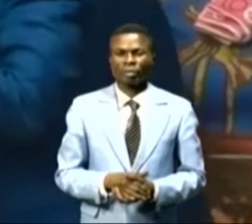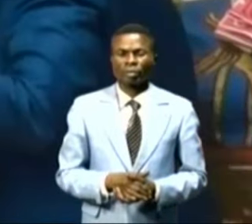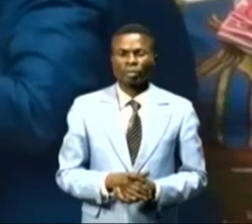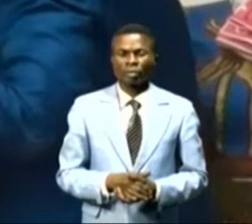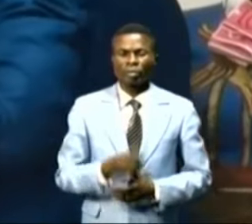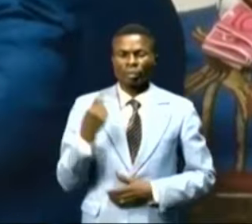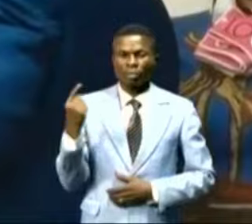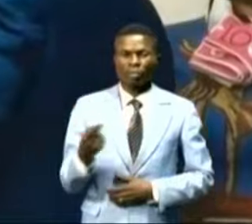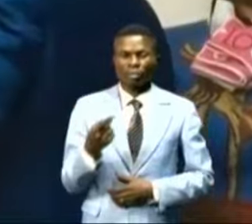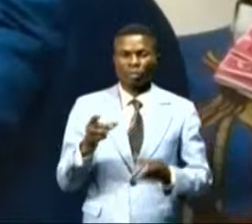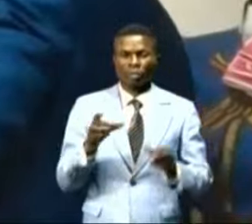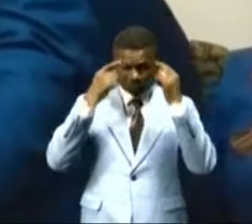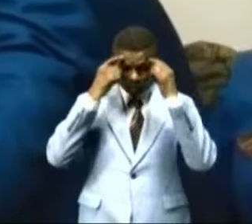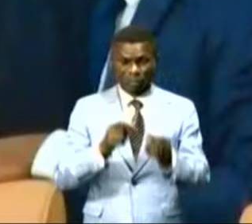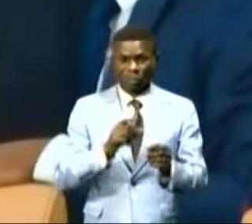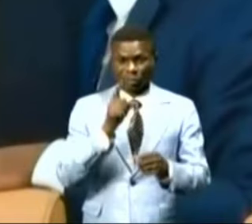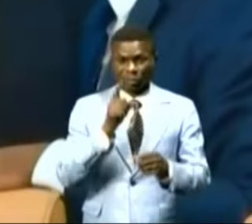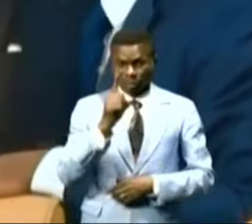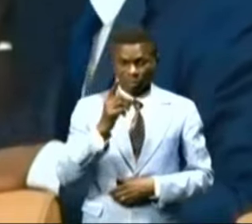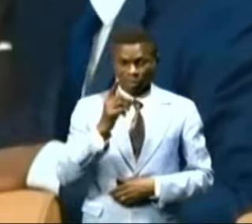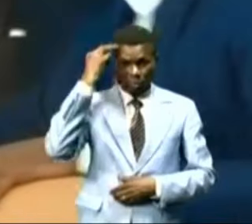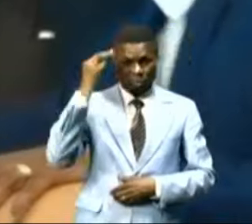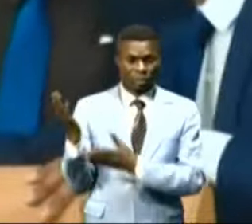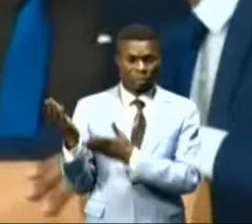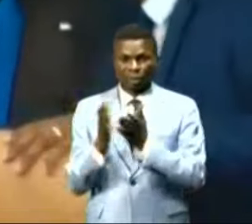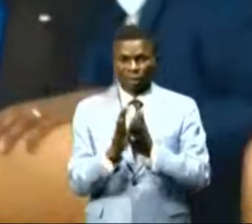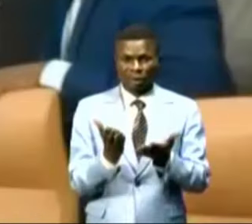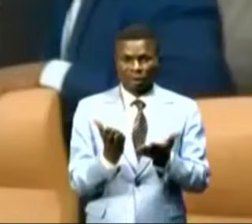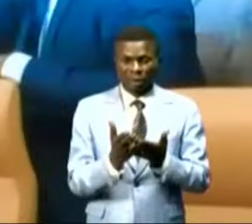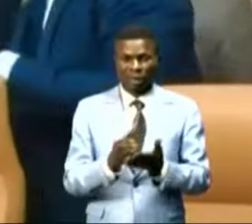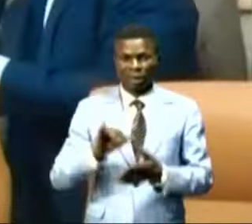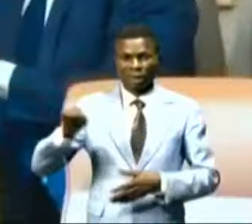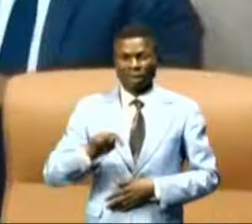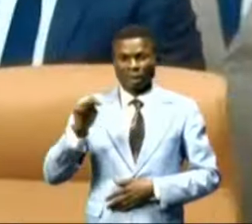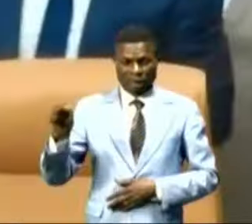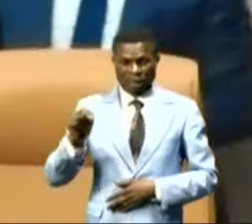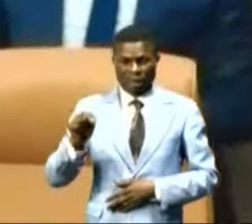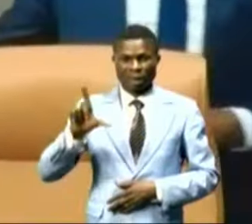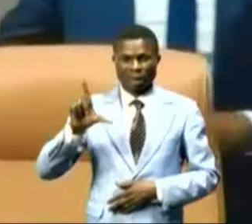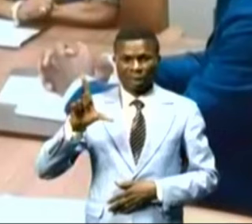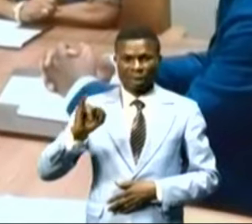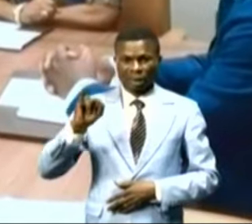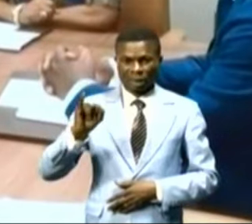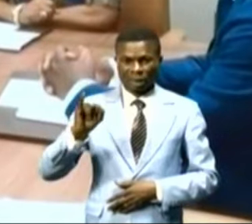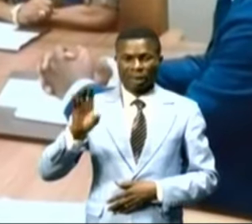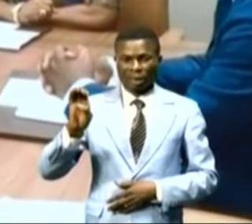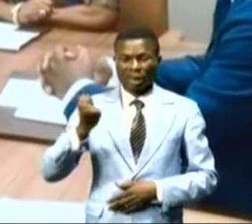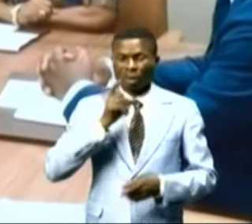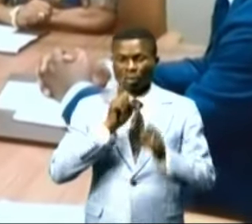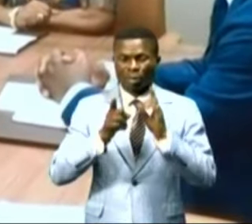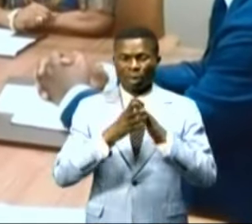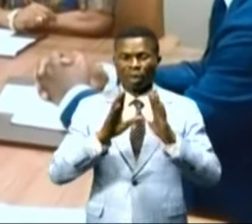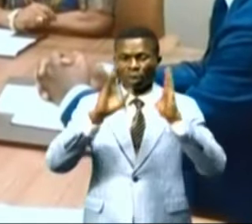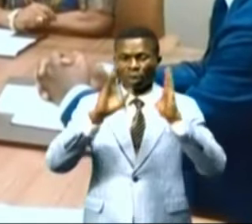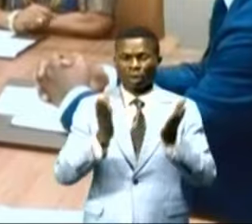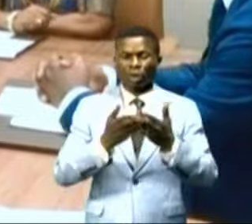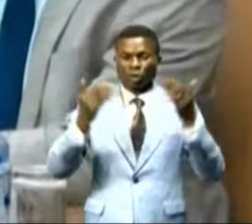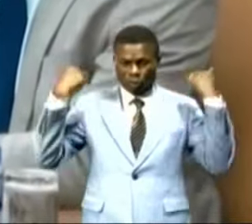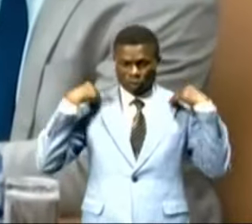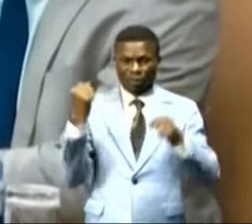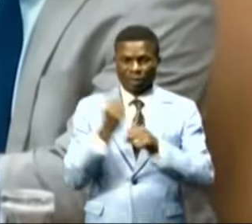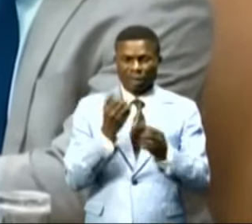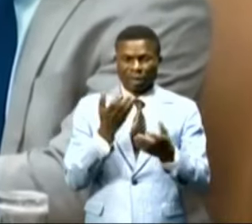Toujours avec le même engagement, le ministre du portefeuille, Jean-Lucien Boussatongboa, poursuit ses échanges avec les principaux acteurs de son